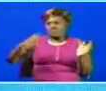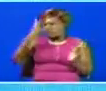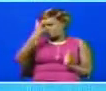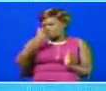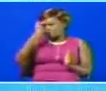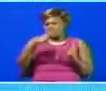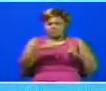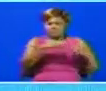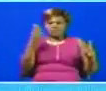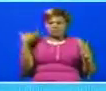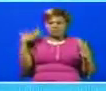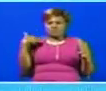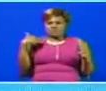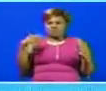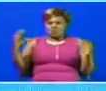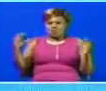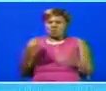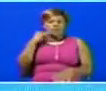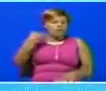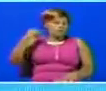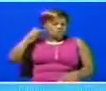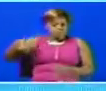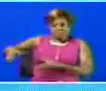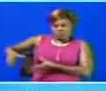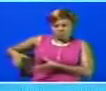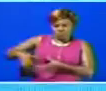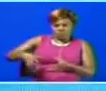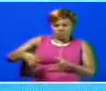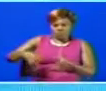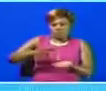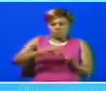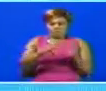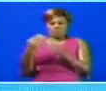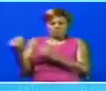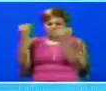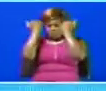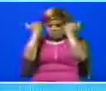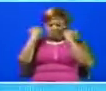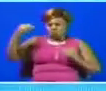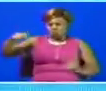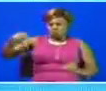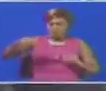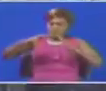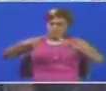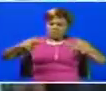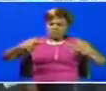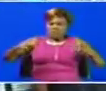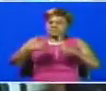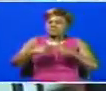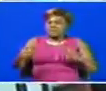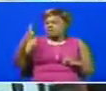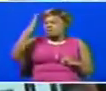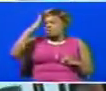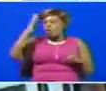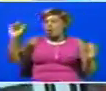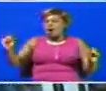Washukiwa wa mauaji aliyekuwa mchezaji wa klabu ya Nakuru ya Raga Mike Okombe wamefikishwa mahakamani mapema hii leo. Uchunguzi unaendelea kubaini